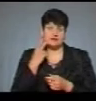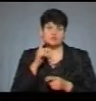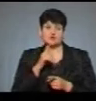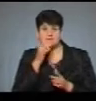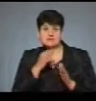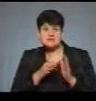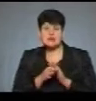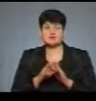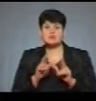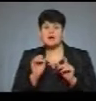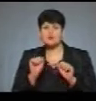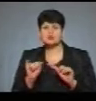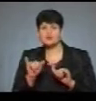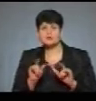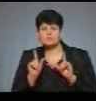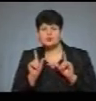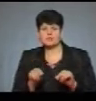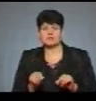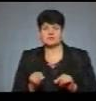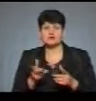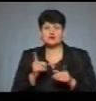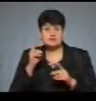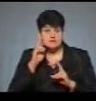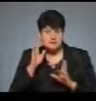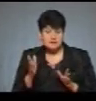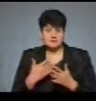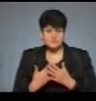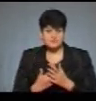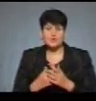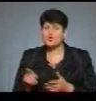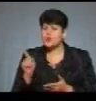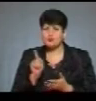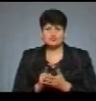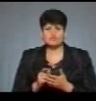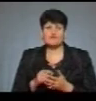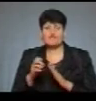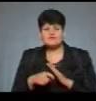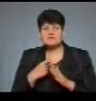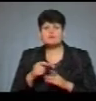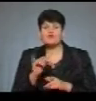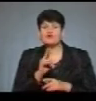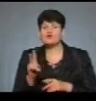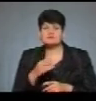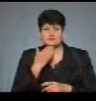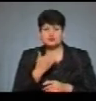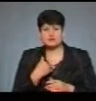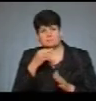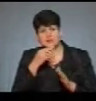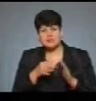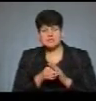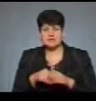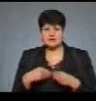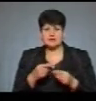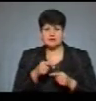підскажемо, як можна куди поїхати. Якщо чогось не знаємо, то обов'язково знаємо, в кого запитатися, щоб нам підсказали і надали